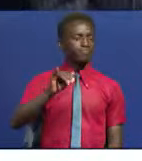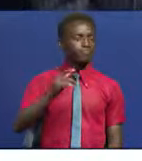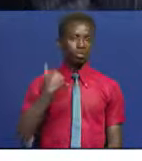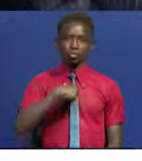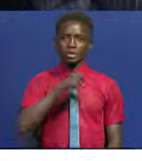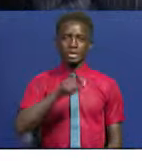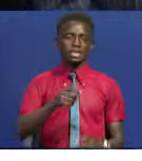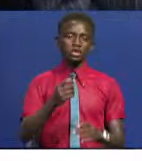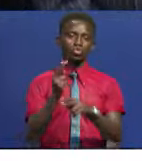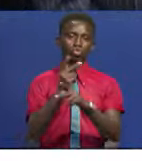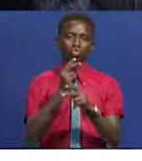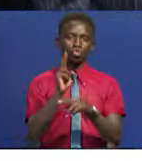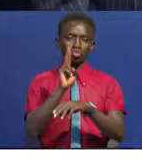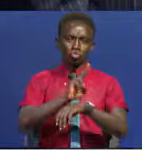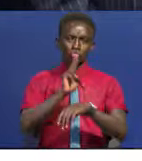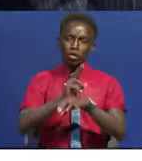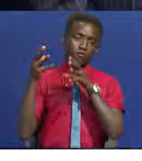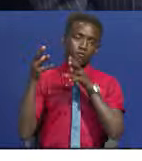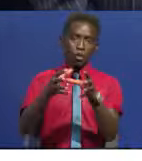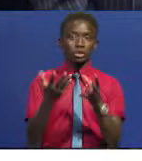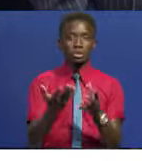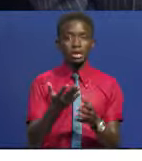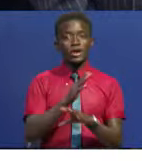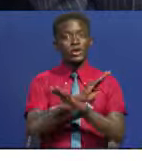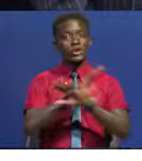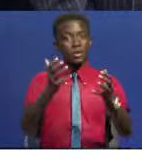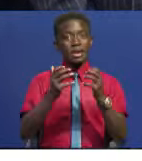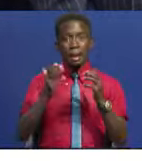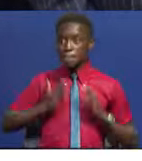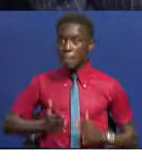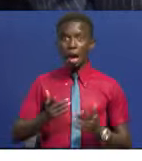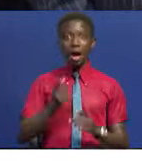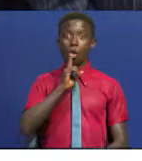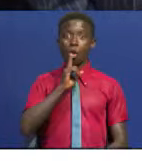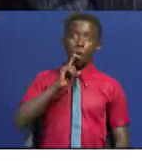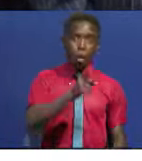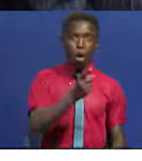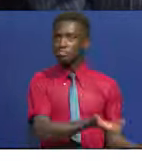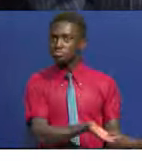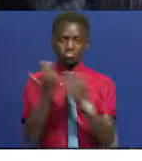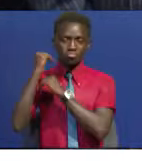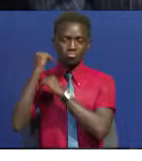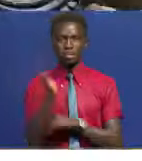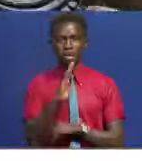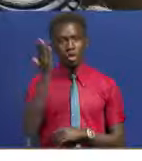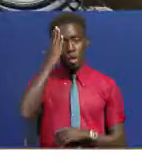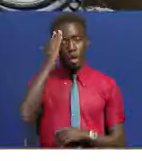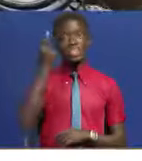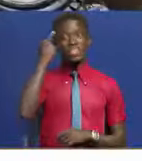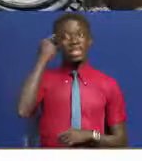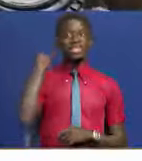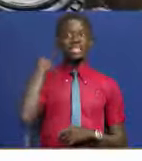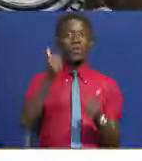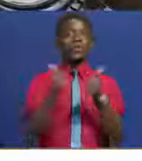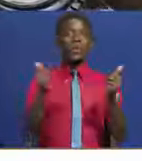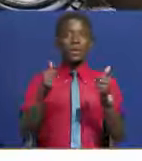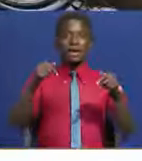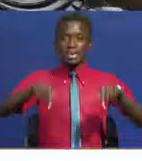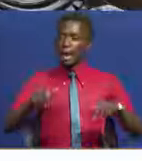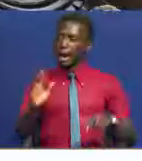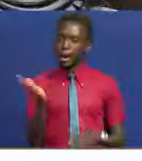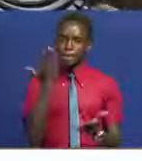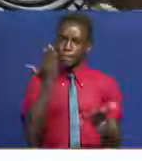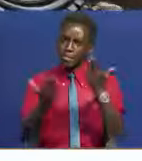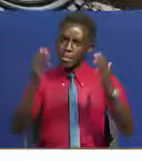Tafadhali msingoje kusongeshwa. Kama pale huko jana kulinyesha, unafikiri leo ni safe? Leo labda mvua itakuwa zaidi. Serikali ya kaunti